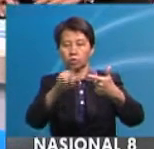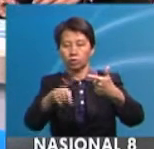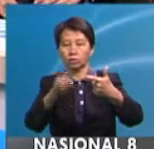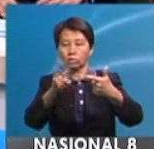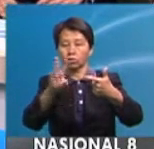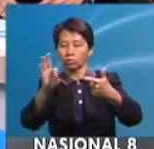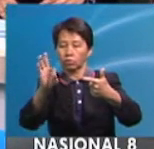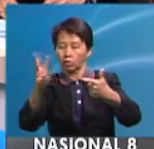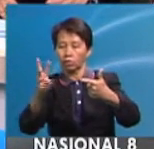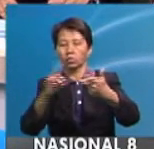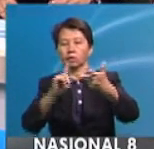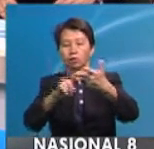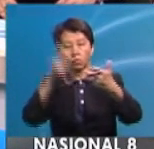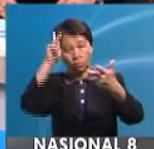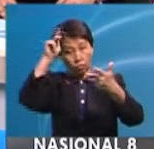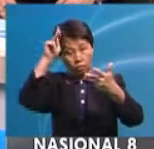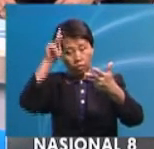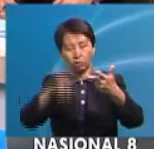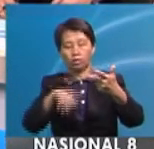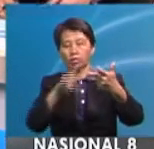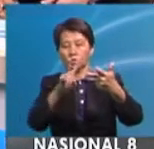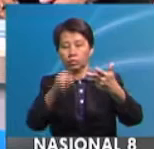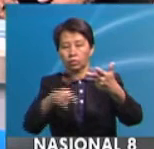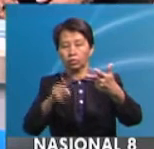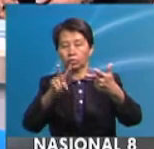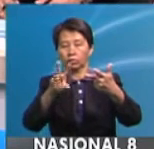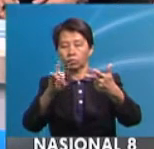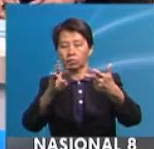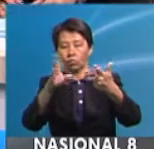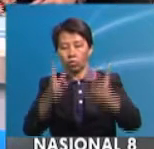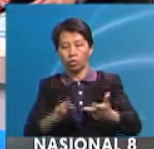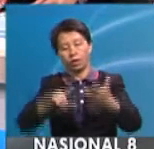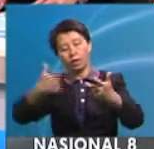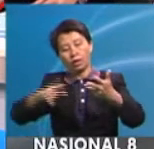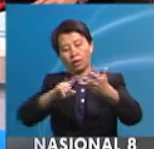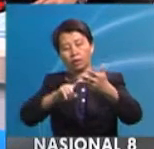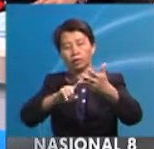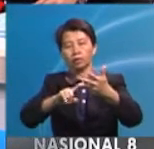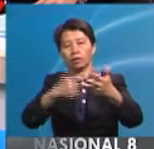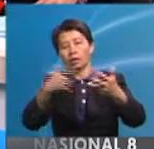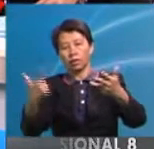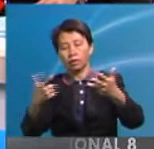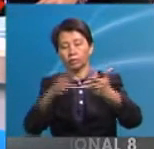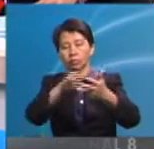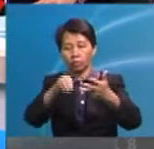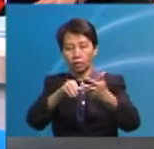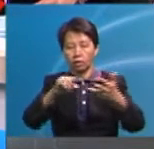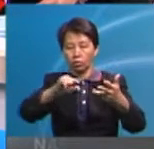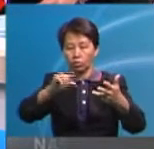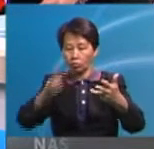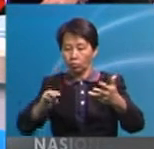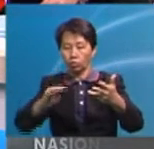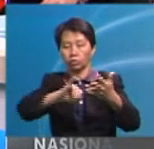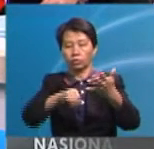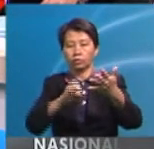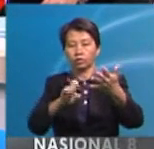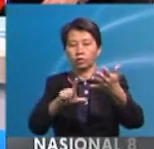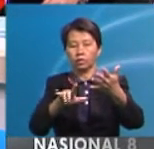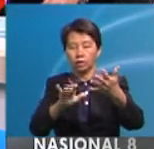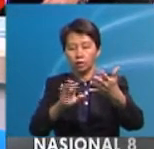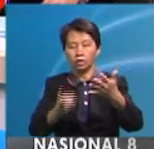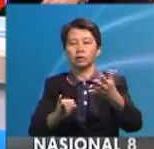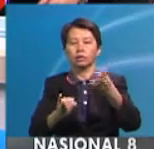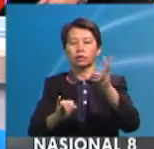3296 dan 2070 orang selebihnya di jajahan lain termasuk gua musang jelly dan